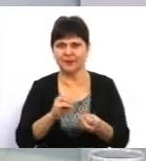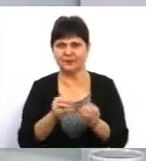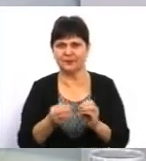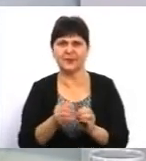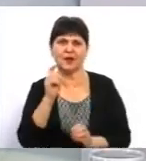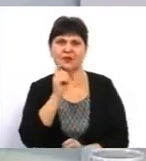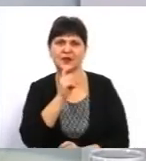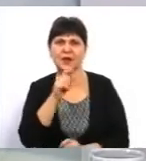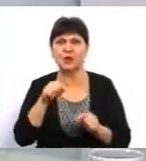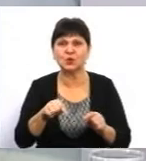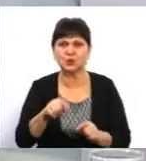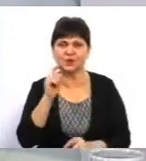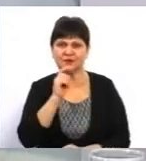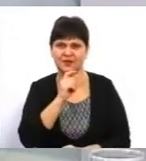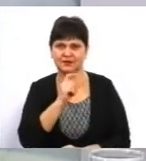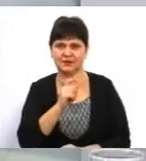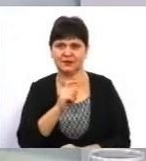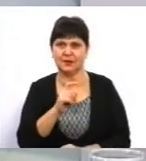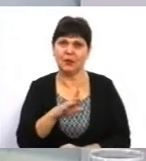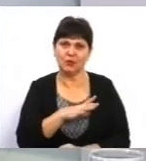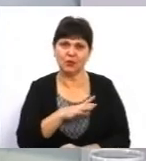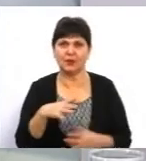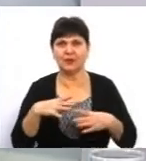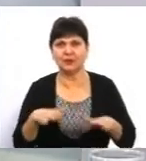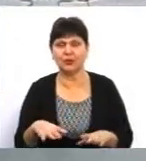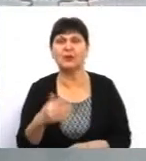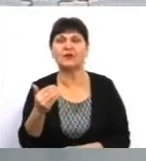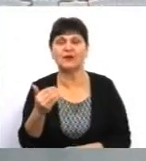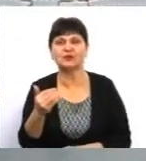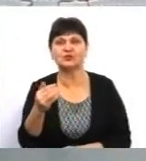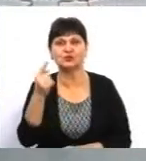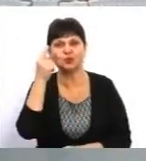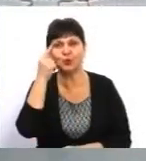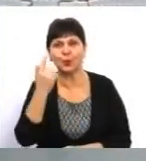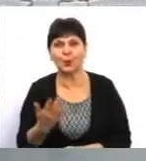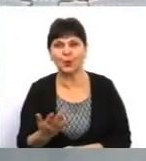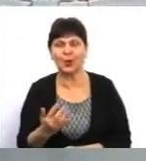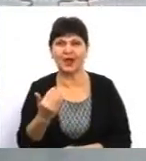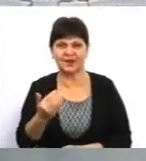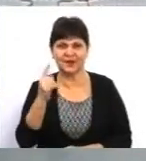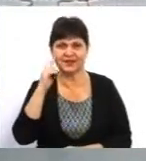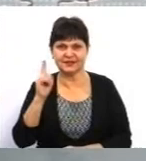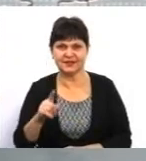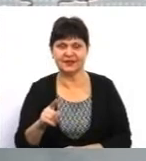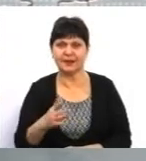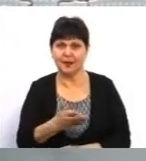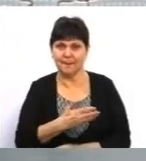цієї послуги? Чи були такі, чи, можливо, не було? Ось, на вашу думку. Що... Ви знаєте, ми